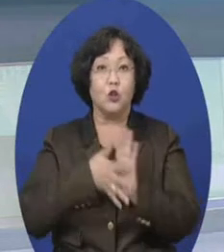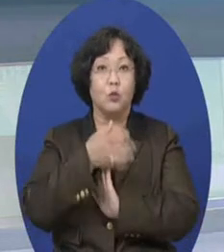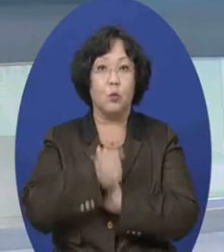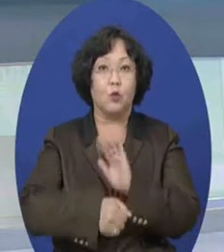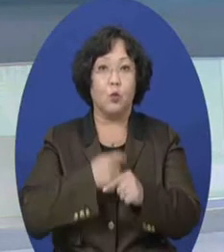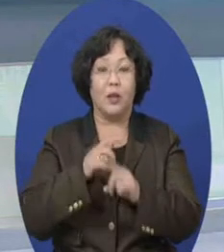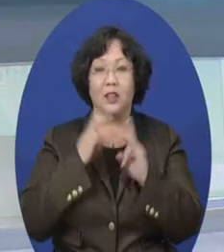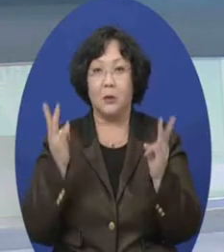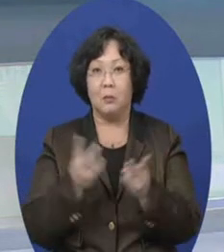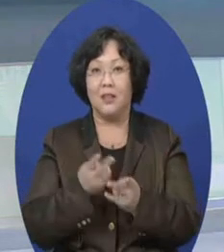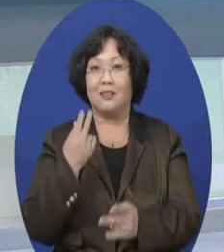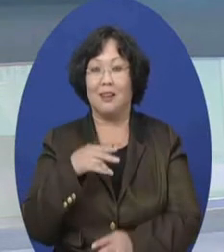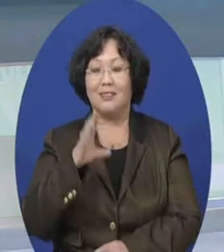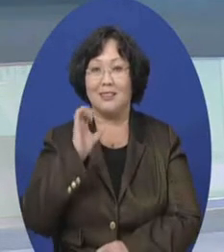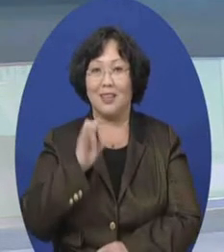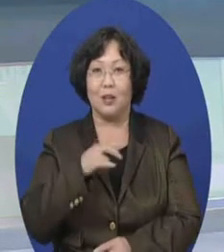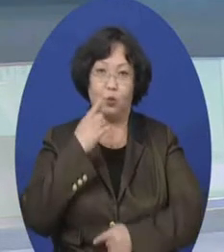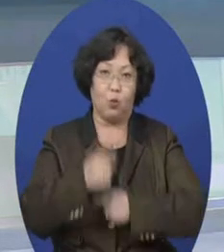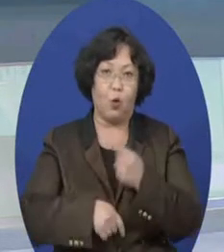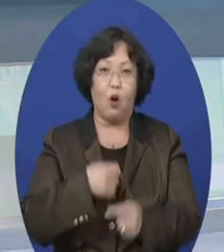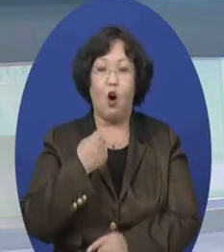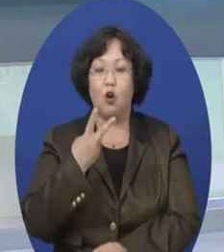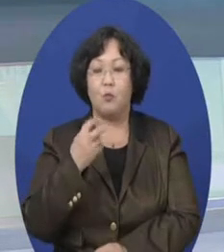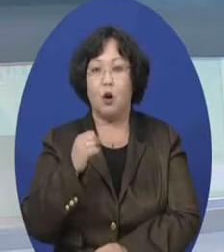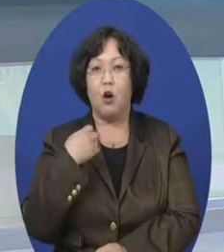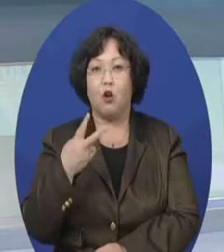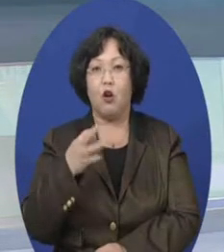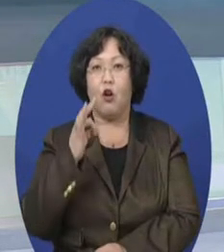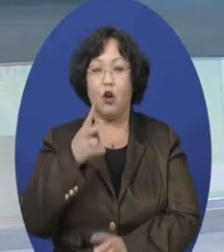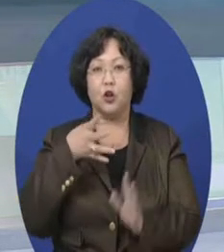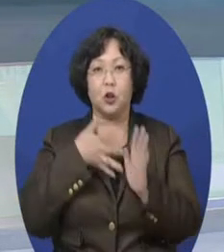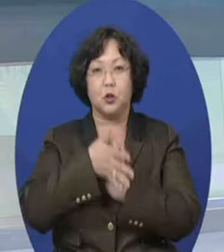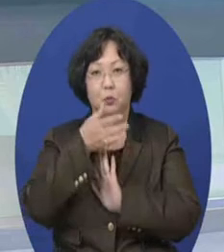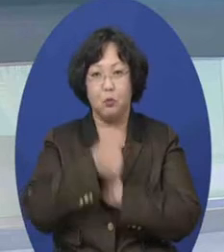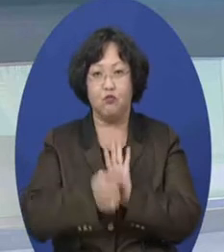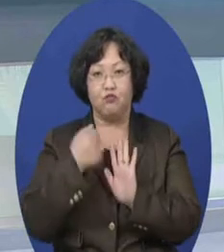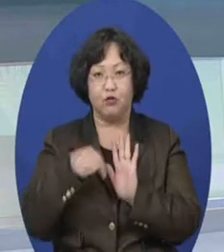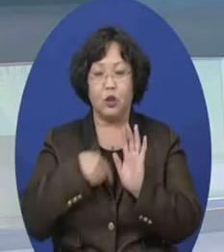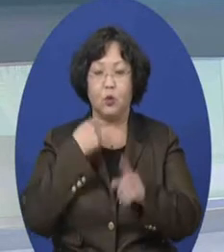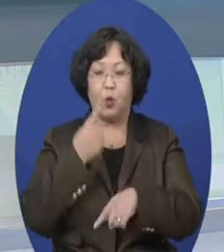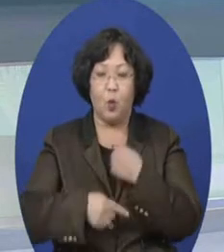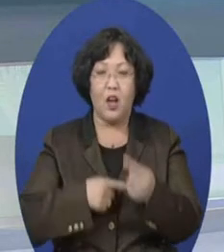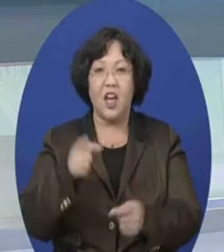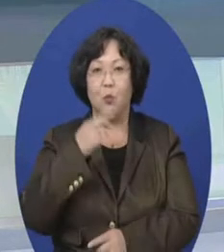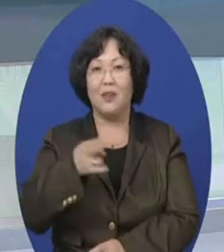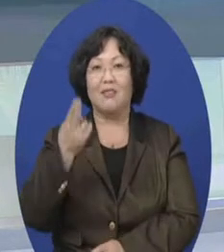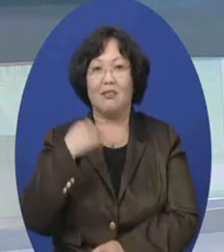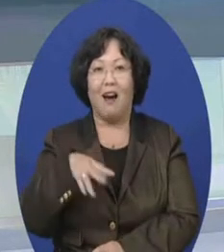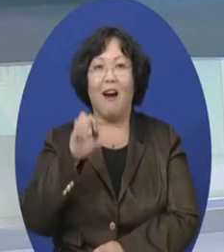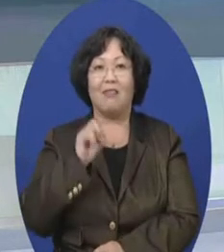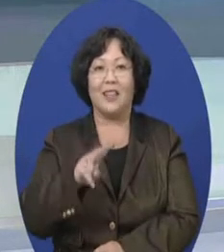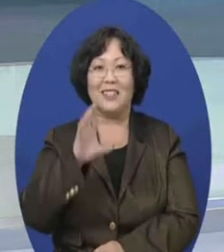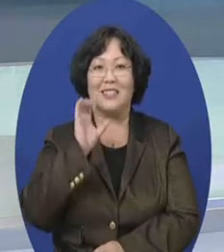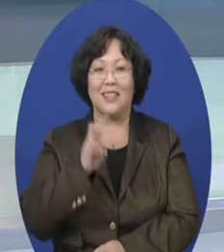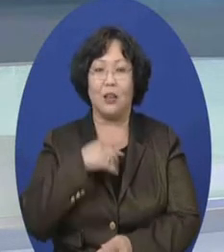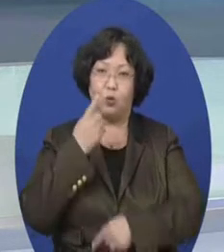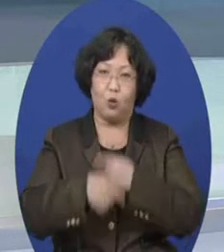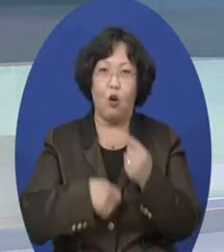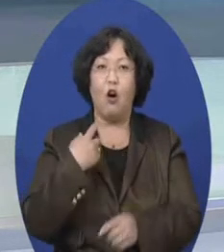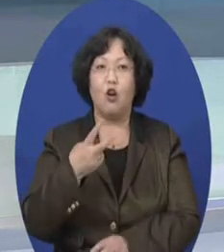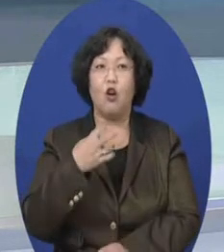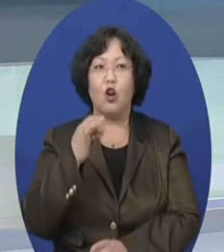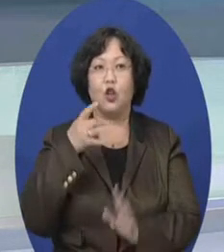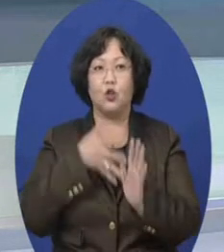тухай, нийгмийн даатгалын сангийн тухай, 2022 оны төсвийн тухай, эрүүл мэндийн даатгалын сангийн тухай, 2022 оны төсвийн